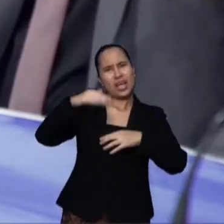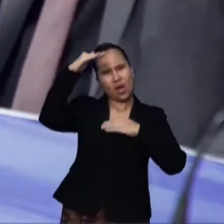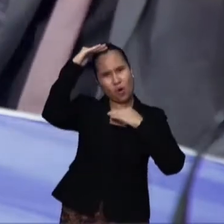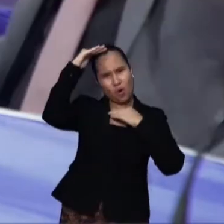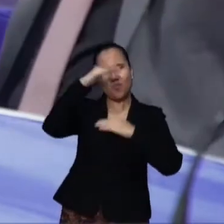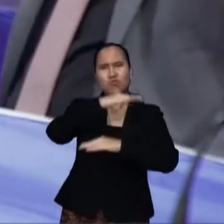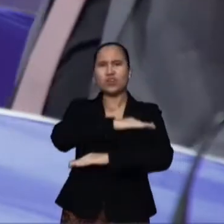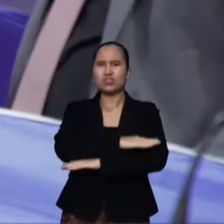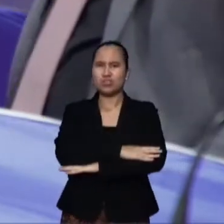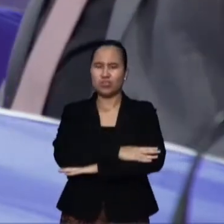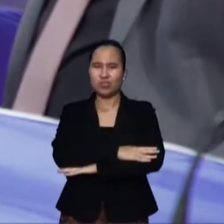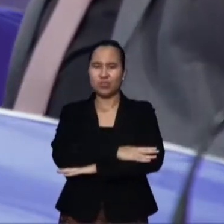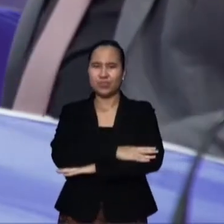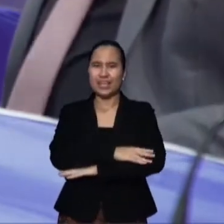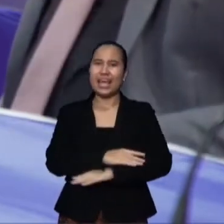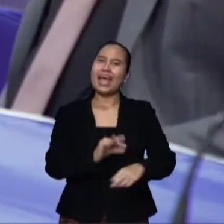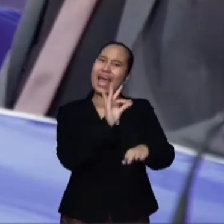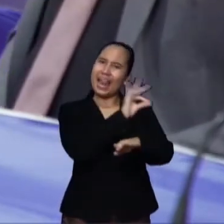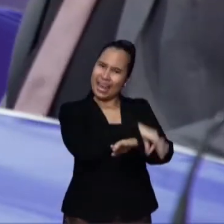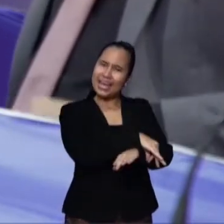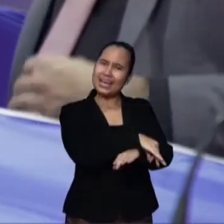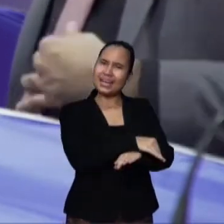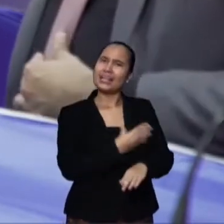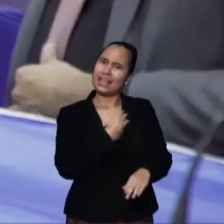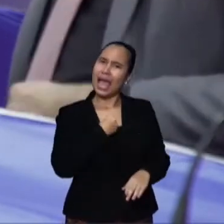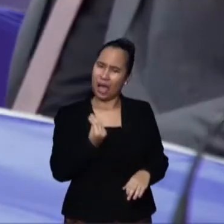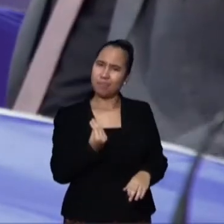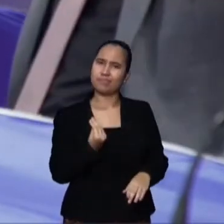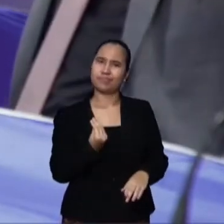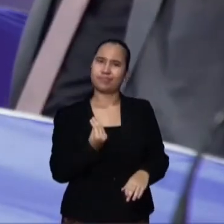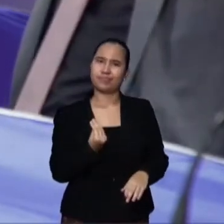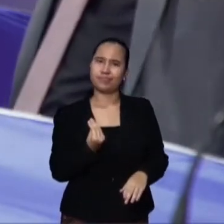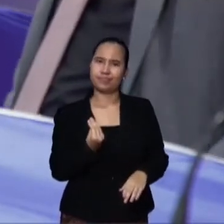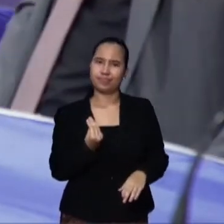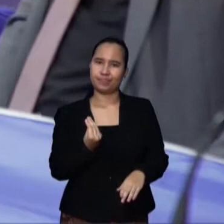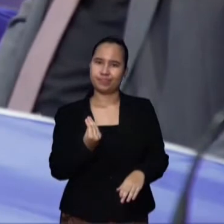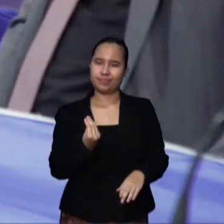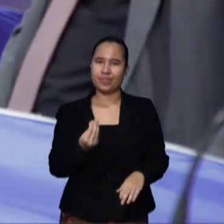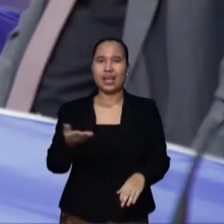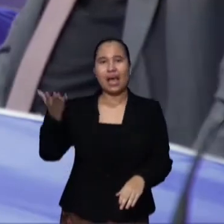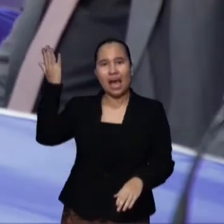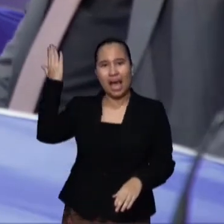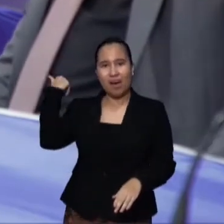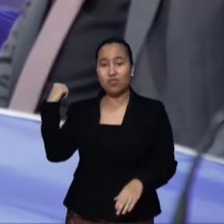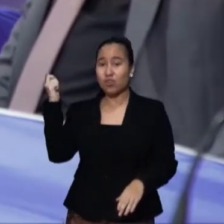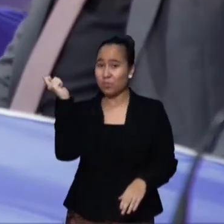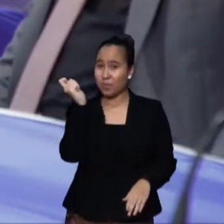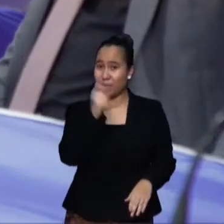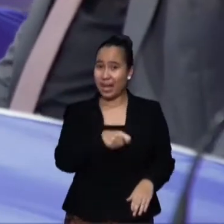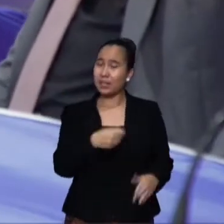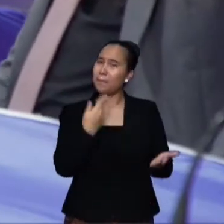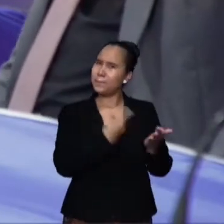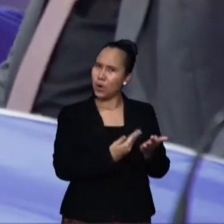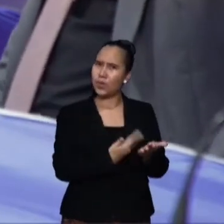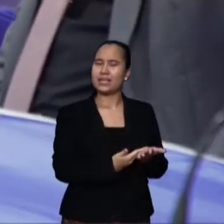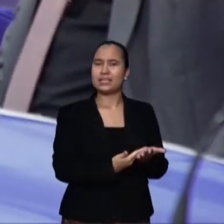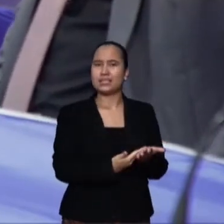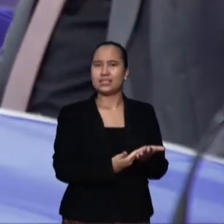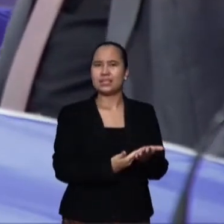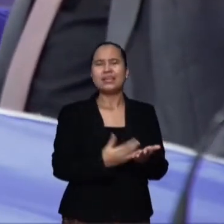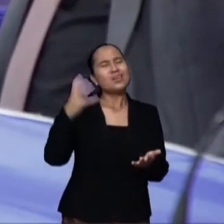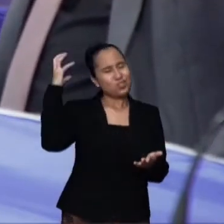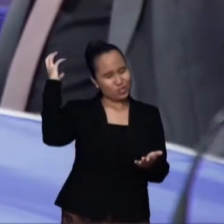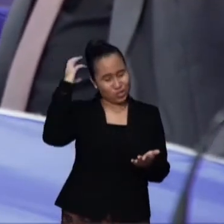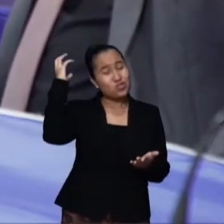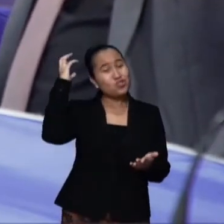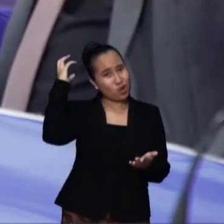leerkrachten en docenten hebben. Ze hebben in de afgelopen maanden bewezen dat ze zich zorgen maken, maar dat ze ook